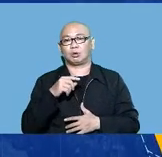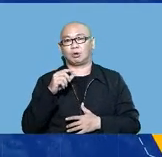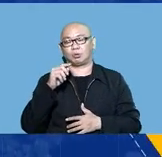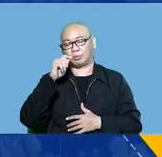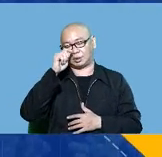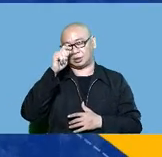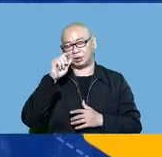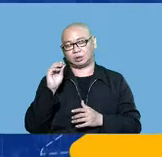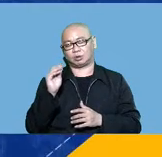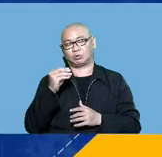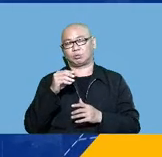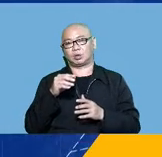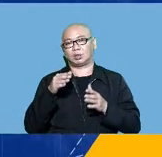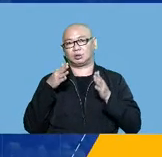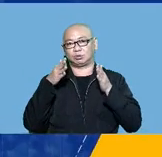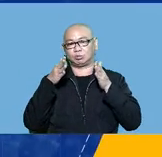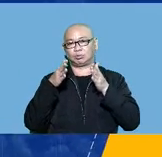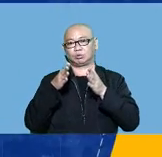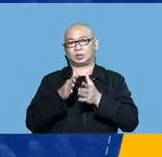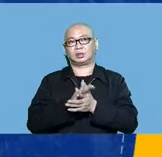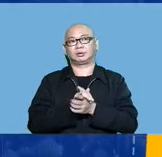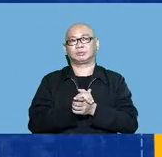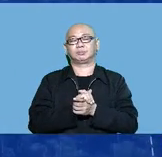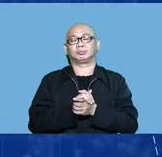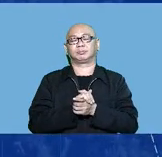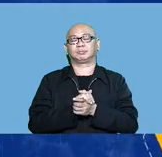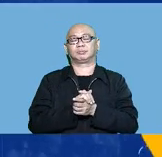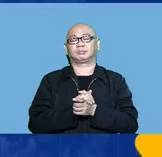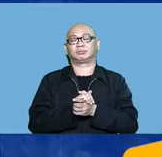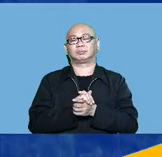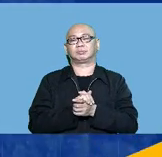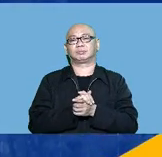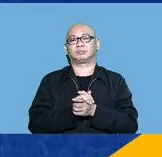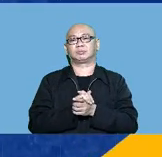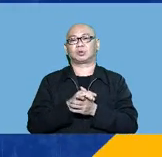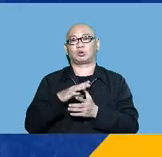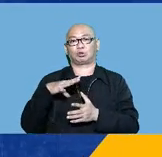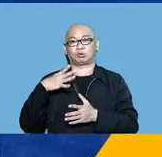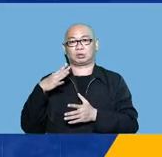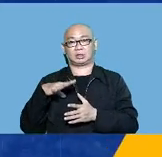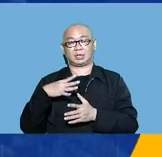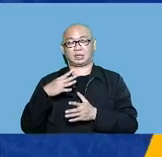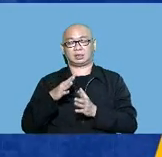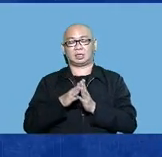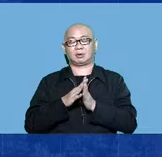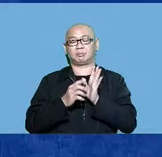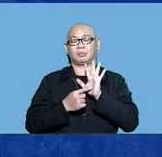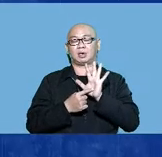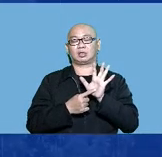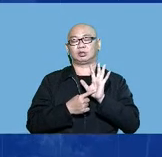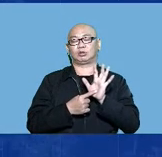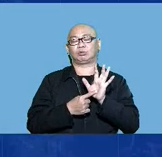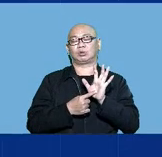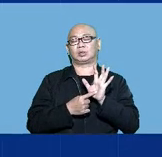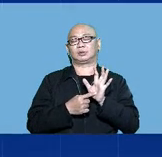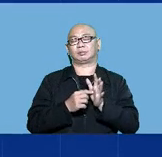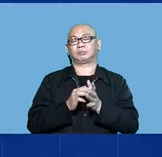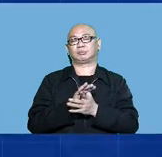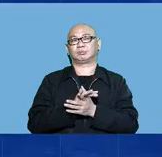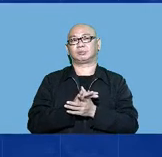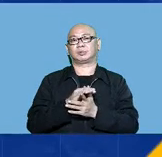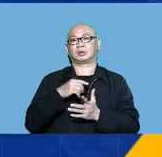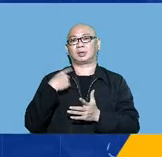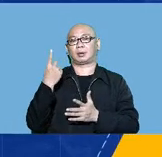Jurusan, Koordinator Prodi, dosen dan mahasiswa. Yang